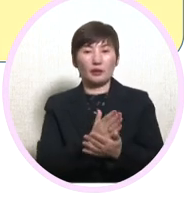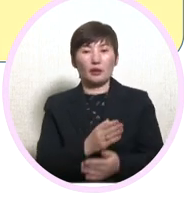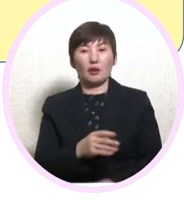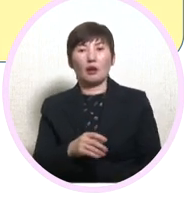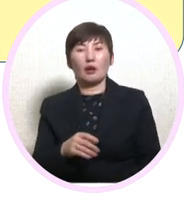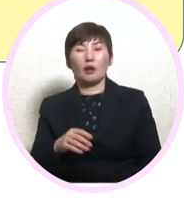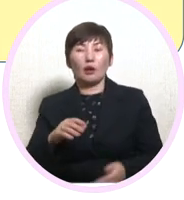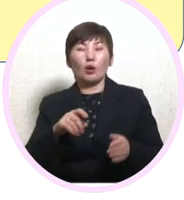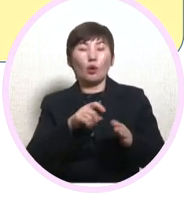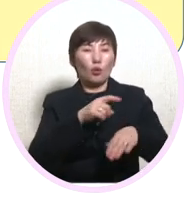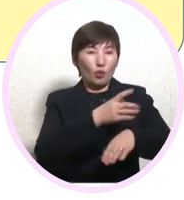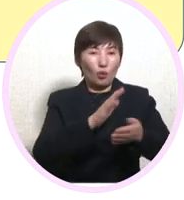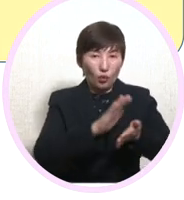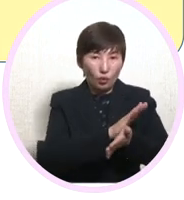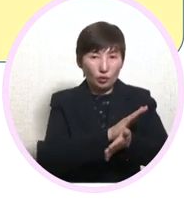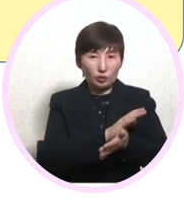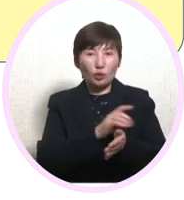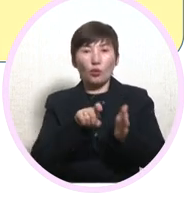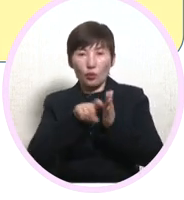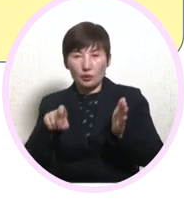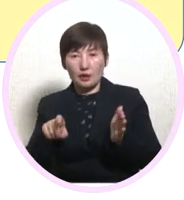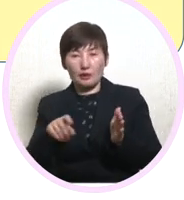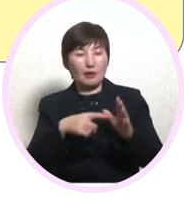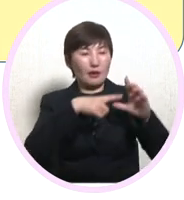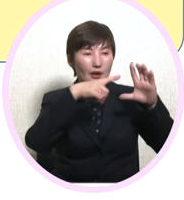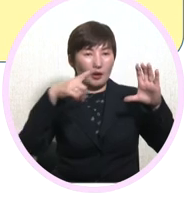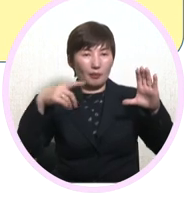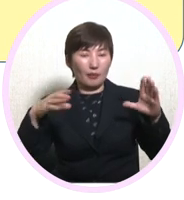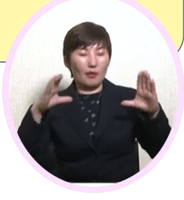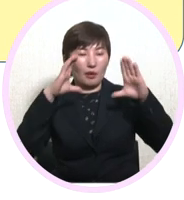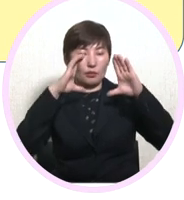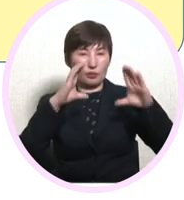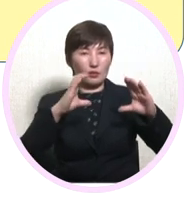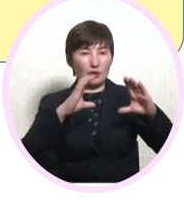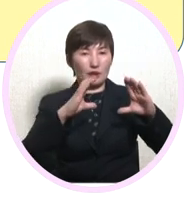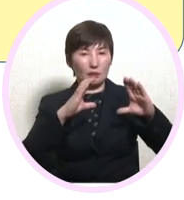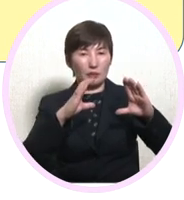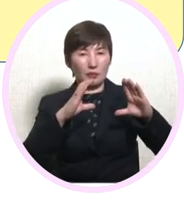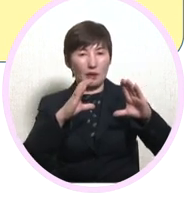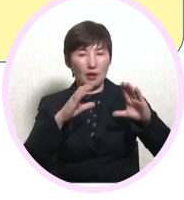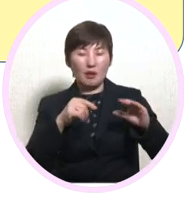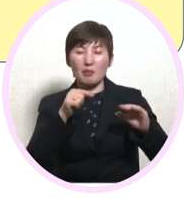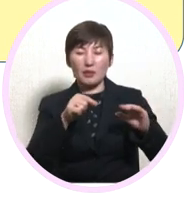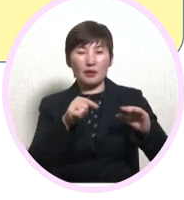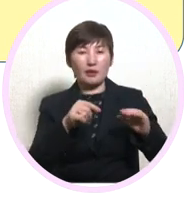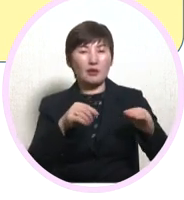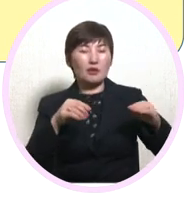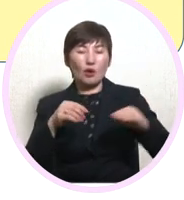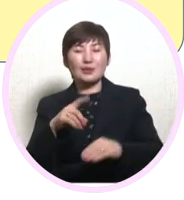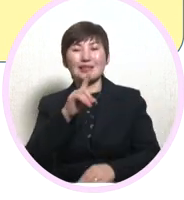хурд хугацааны хамаарлын графикаар хашигдсан дүрсийн талбай нь тухайн биеийн явсан бүх